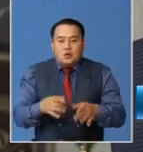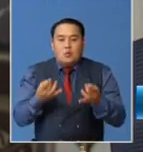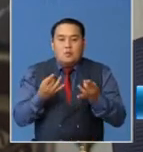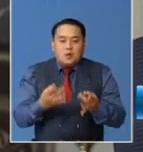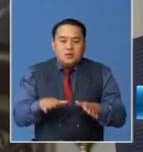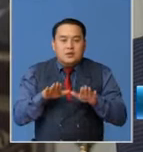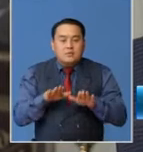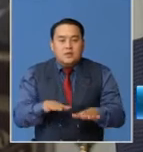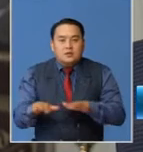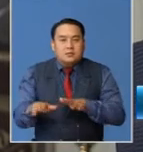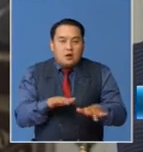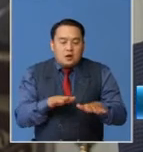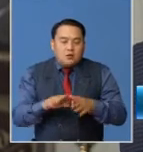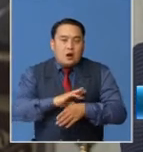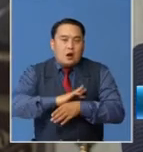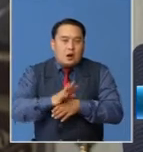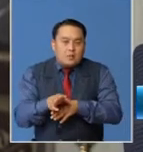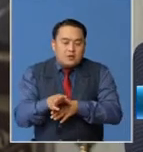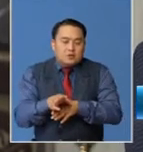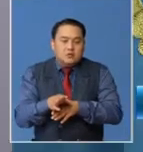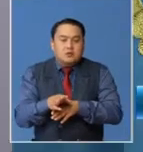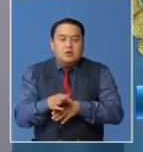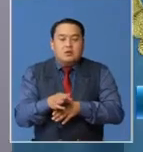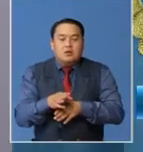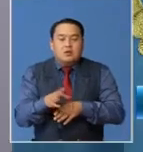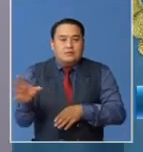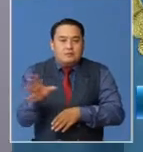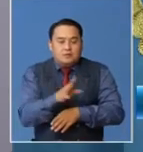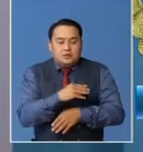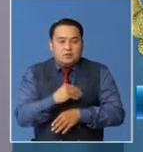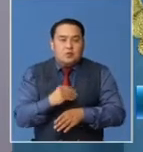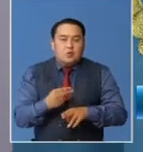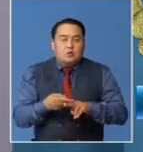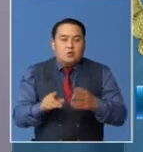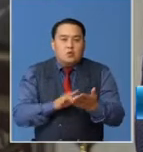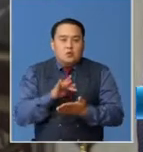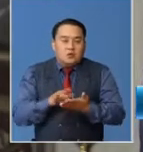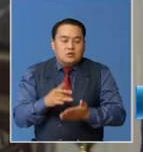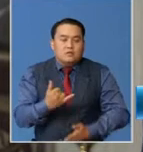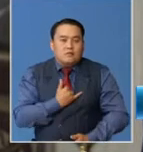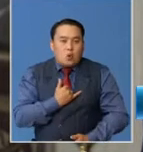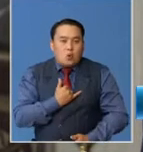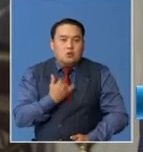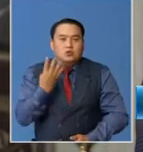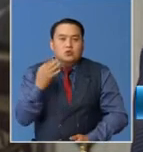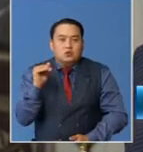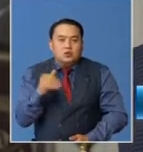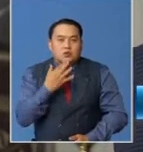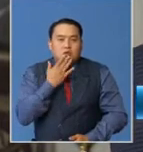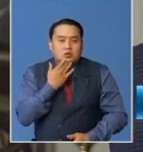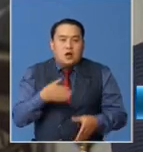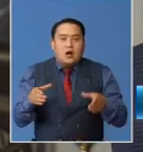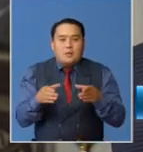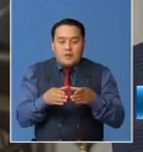упрощаются административные процедуры, обеспечивается доступ к инфраструктуре, доступ к земле. То у нас в городе работает более 4000 иностранных